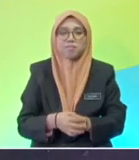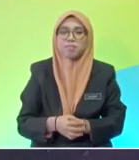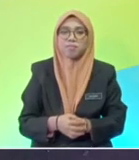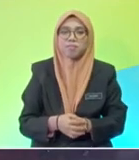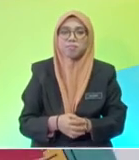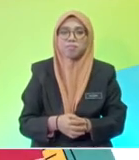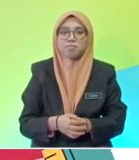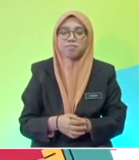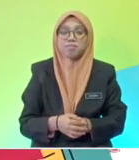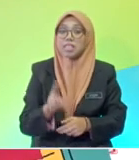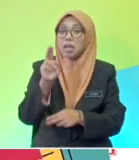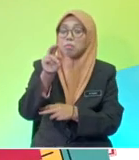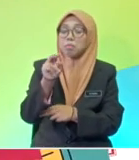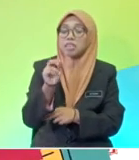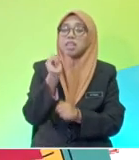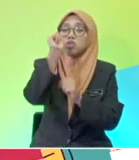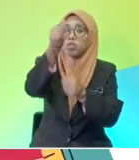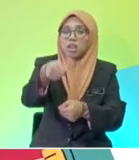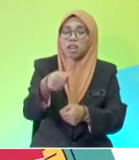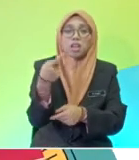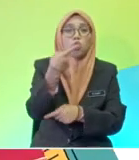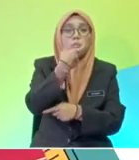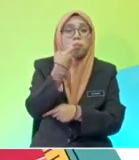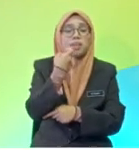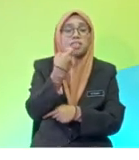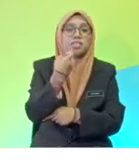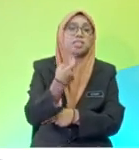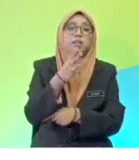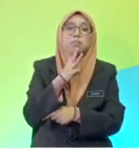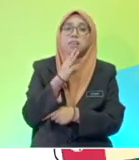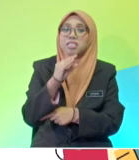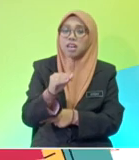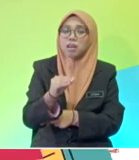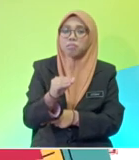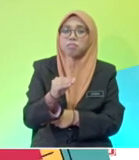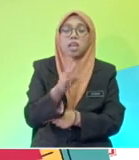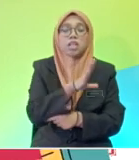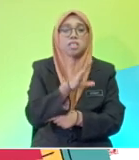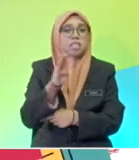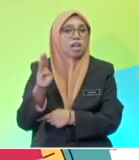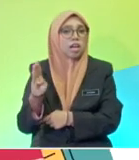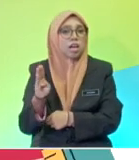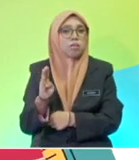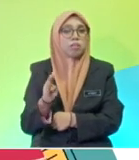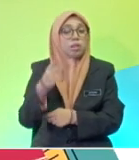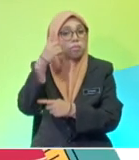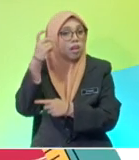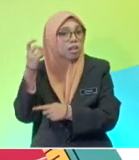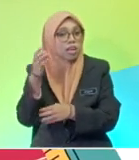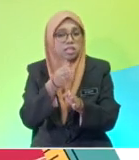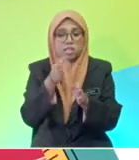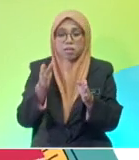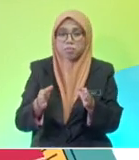pasang joran umpannya basah sambil berenang di tepi Jati